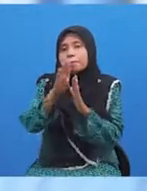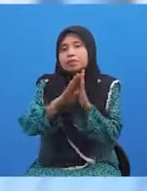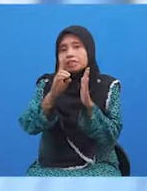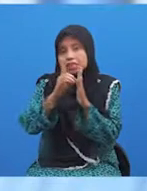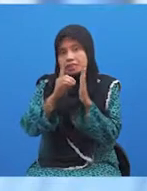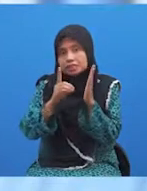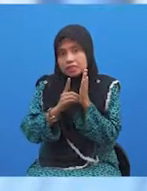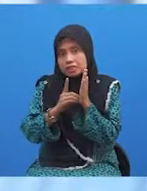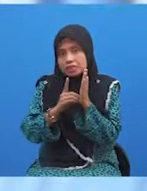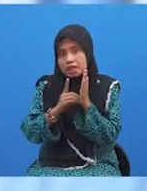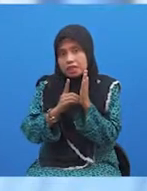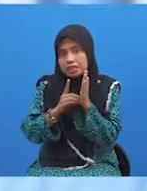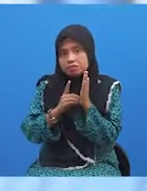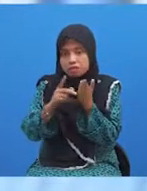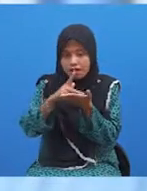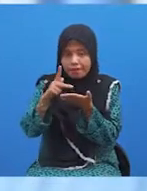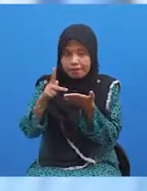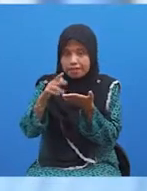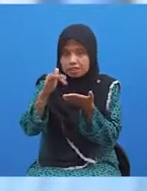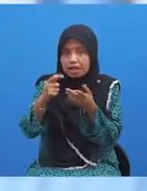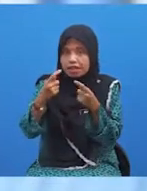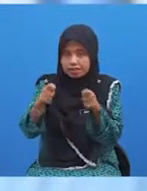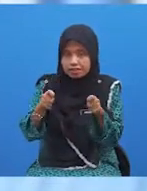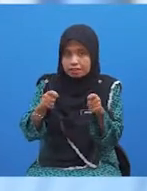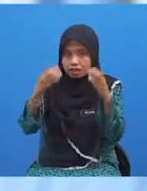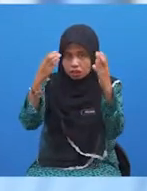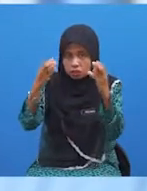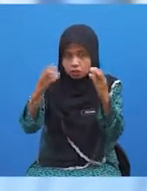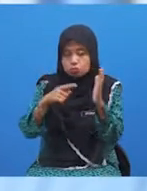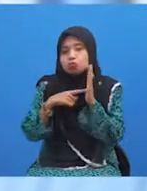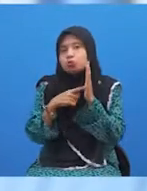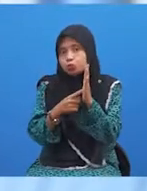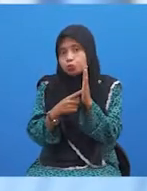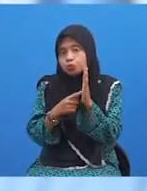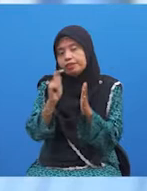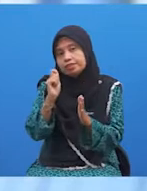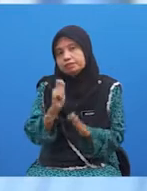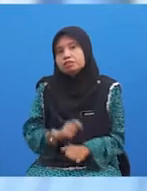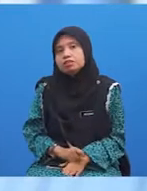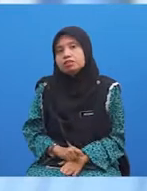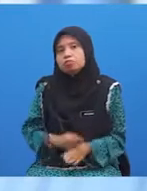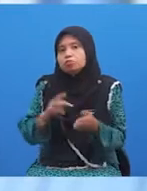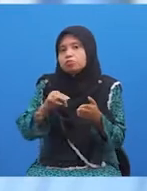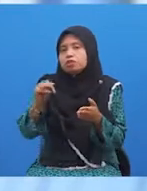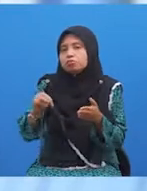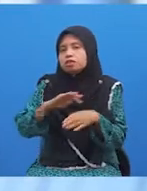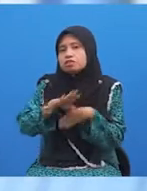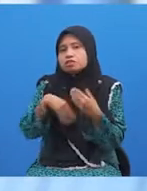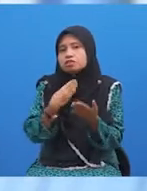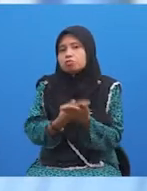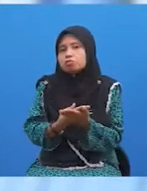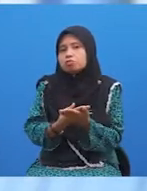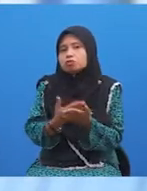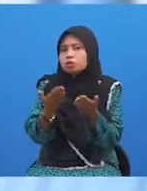berdasarkan contoh rangka karangan yang telah cikgu tunjukkan tadi, murid-murid